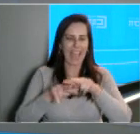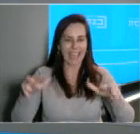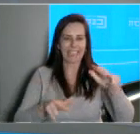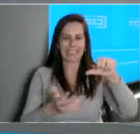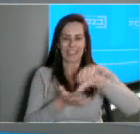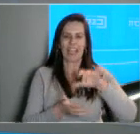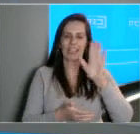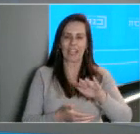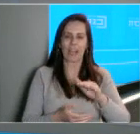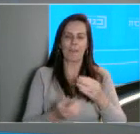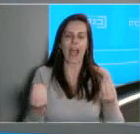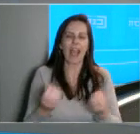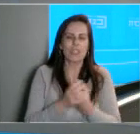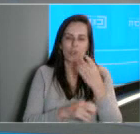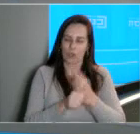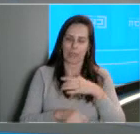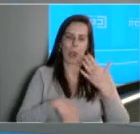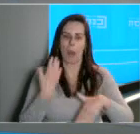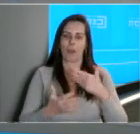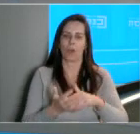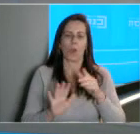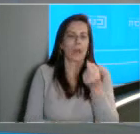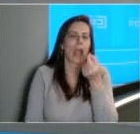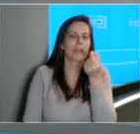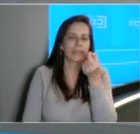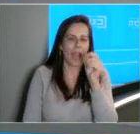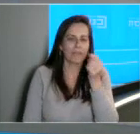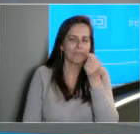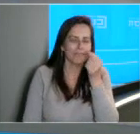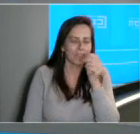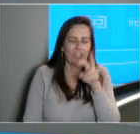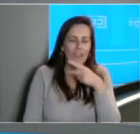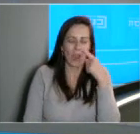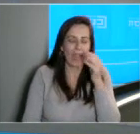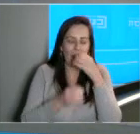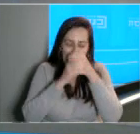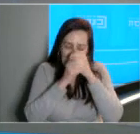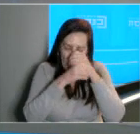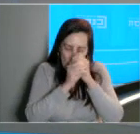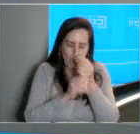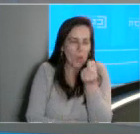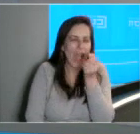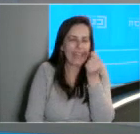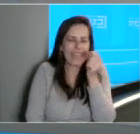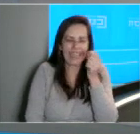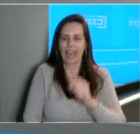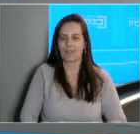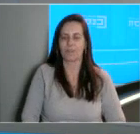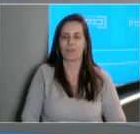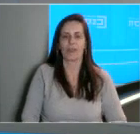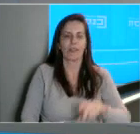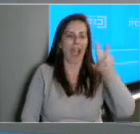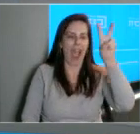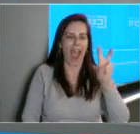עיר, זה גם היצור שעושה כאן את כל הבלגן. הוא כל כך קטן שרק באמצעות מיקרוסקופ אפשר לראות אותו.